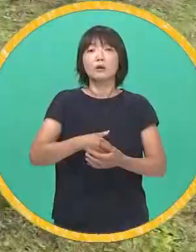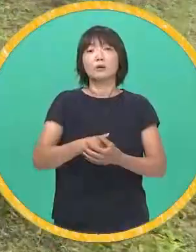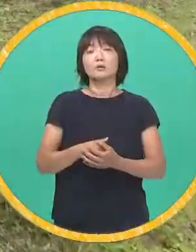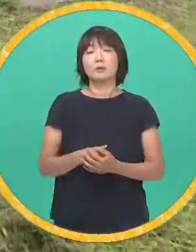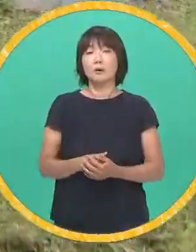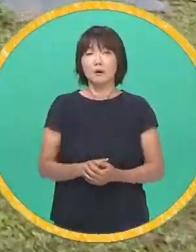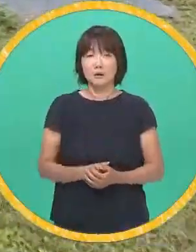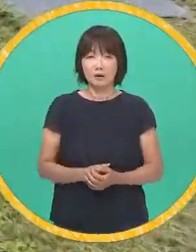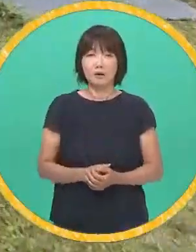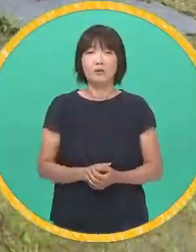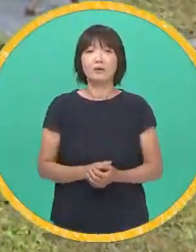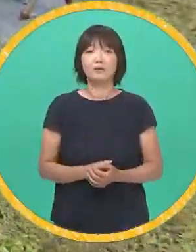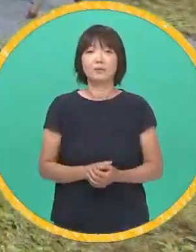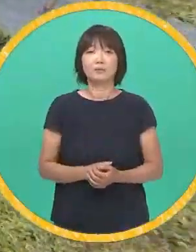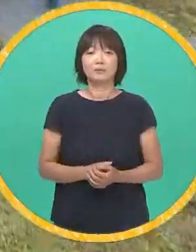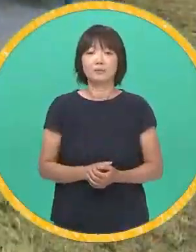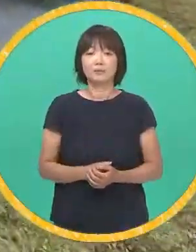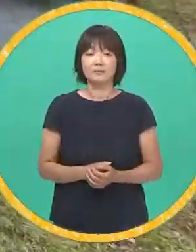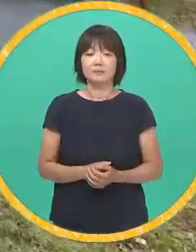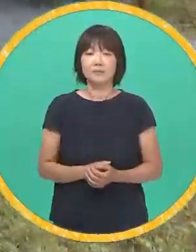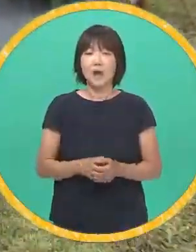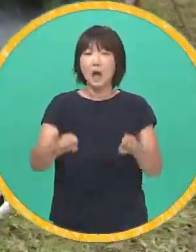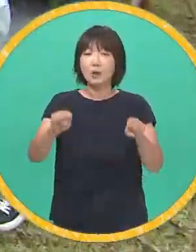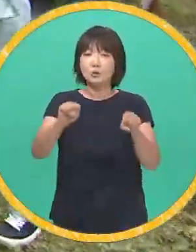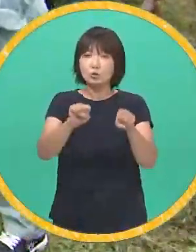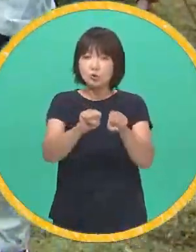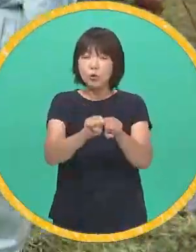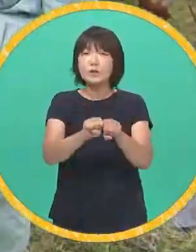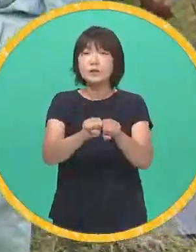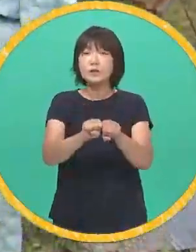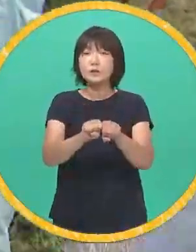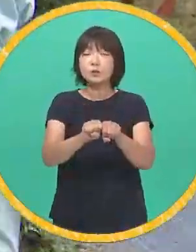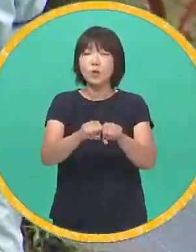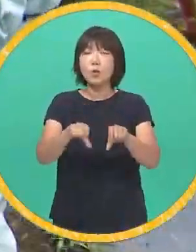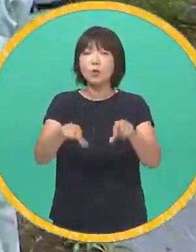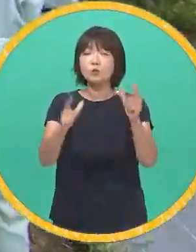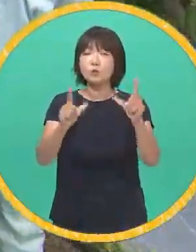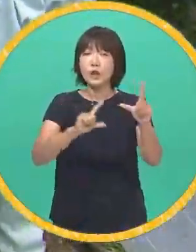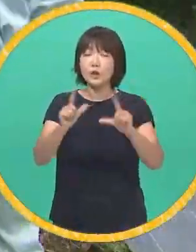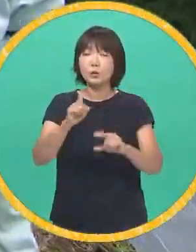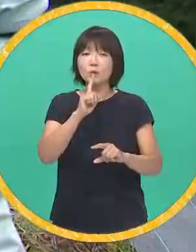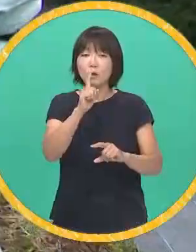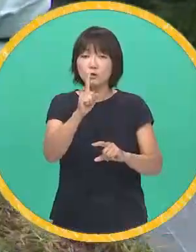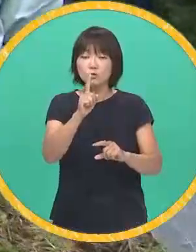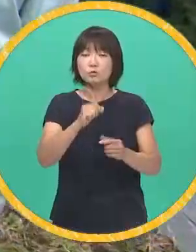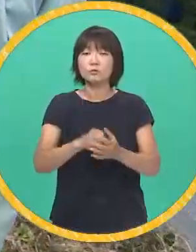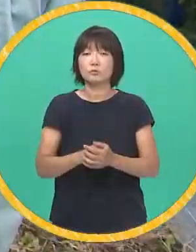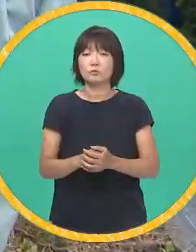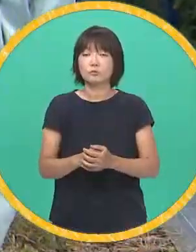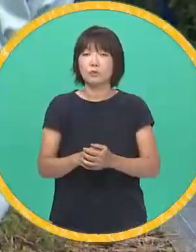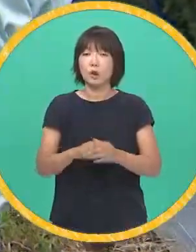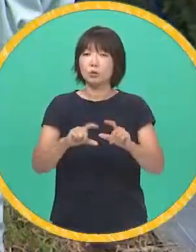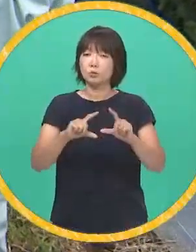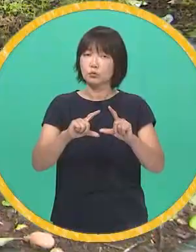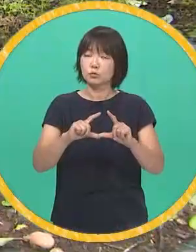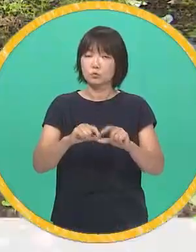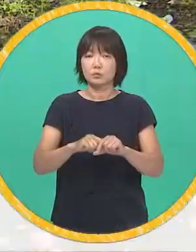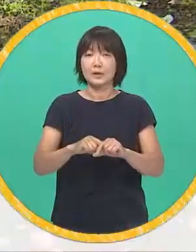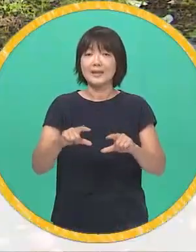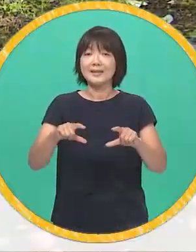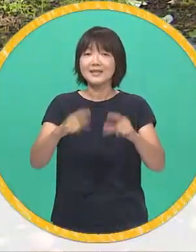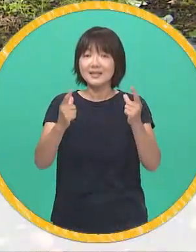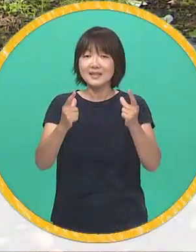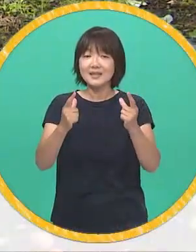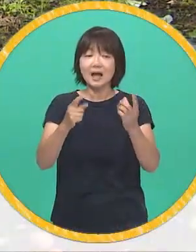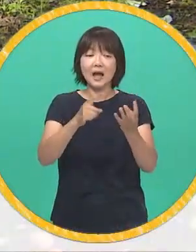よお前にそんな入店にジョイント10系と言いますはいこれどういうジョイントといいますと木が